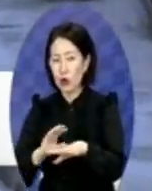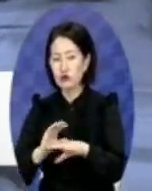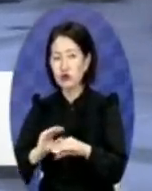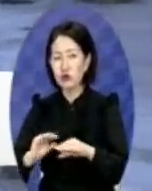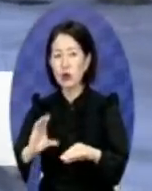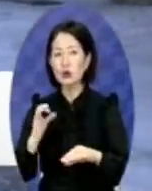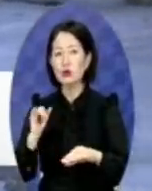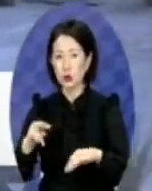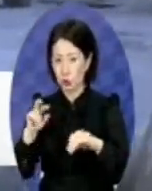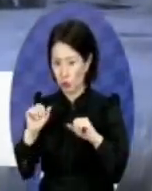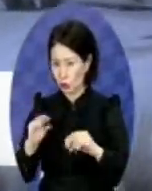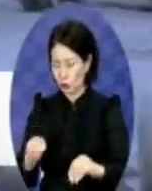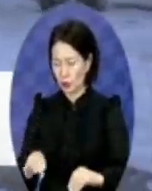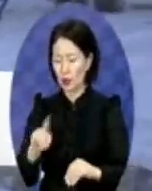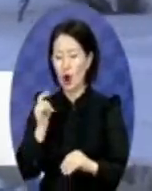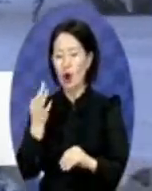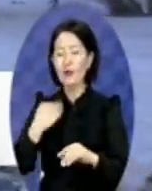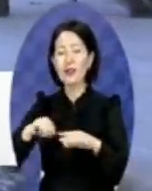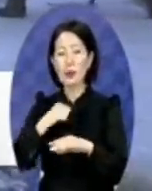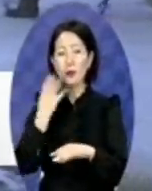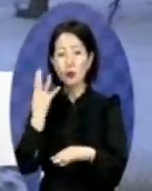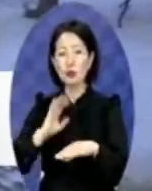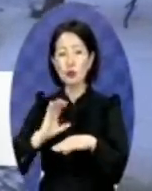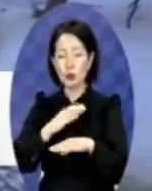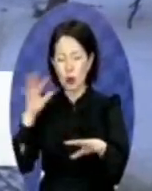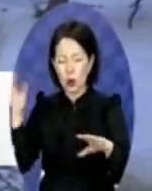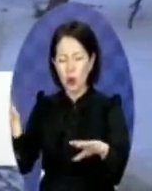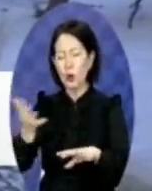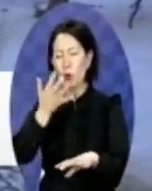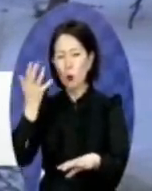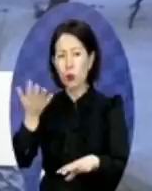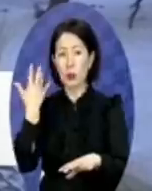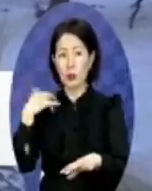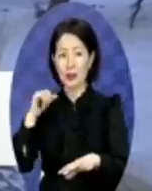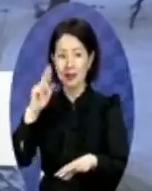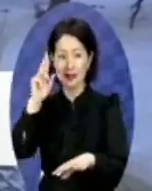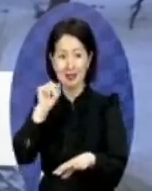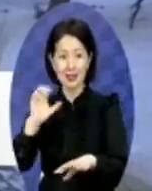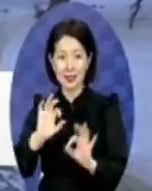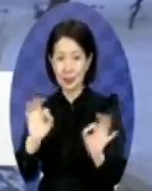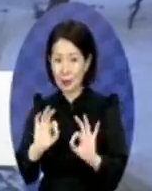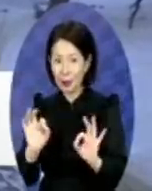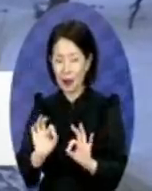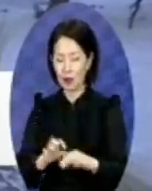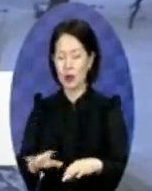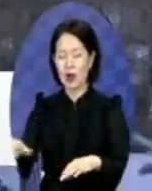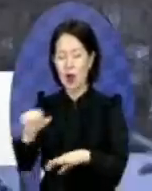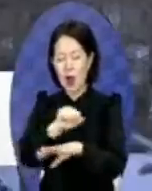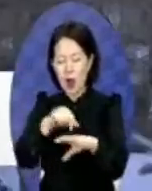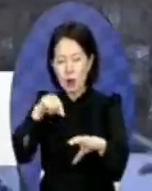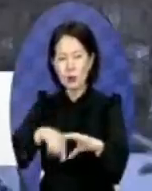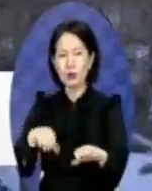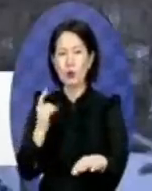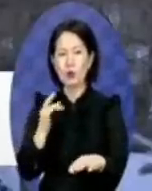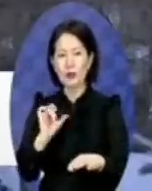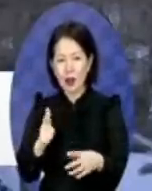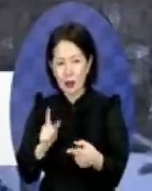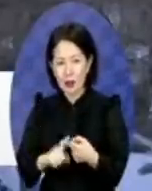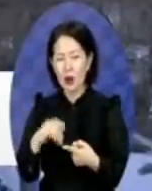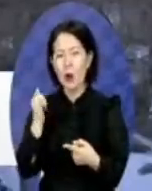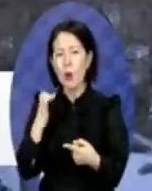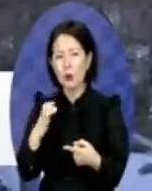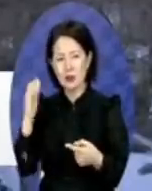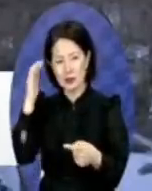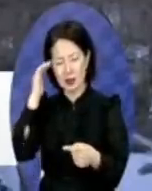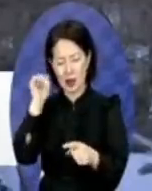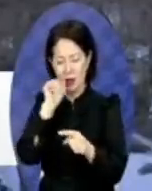Ховд аймгийн 4 сумын нутагт шуурхтай байсан. Засгүй улмаас ихэнх аймаг сумдад худаг усны асуудал тулгамдж байна. Тиймээс шинээр худаг ус гаргах